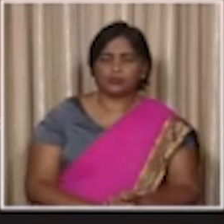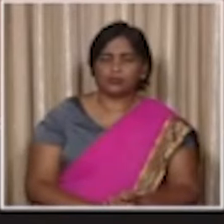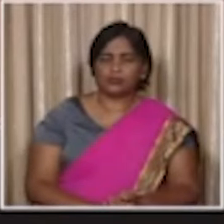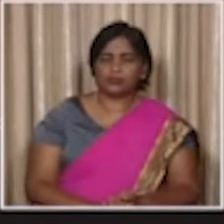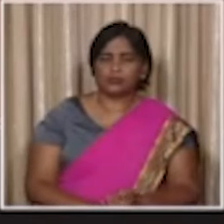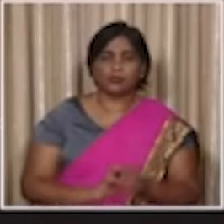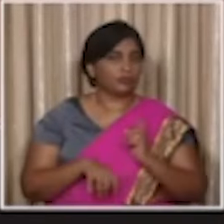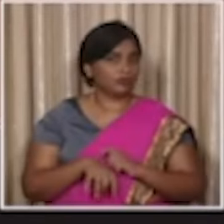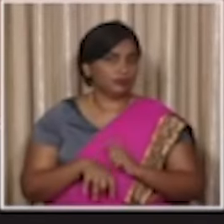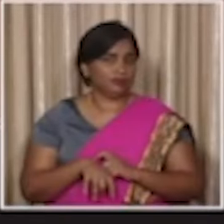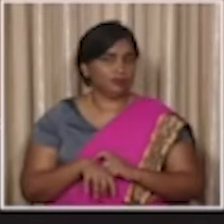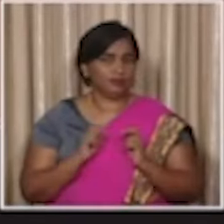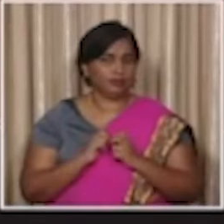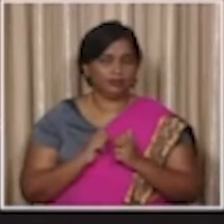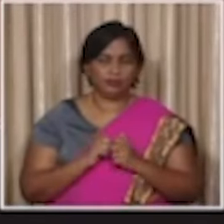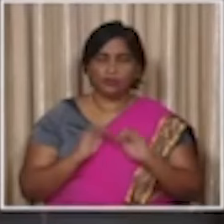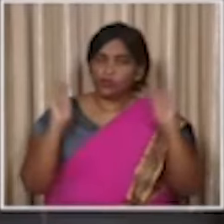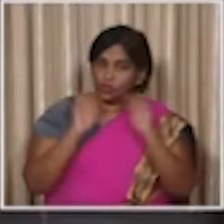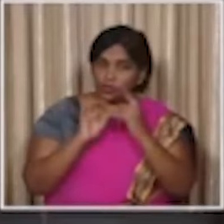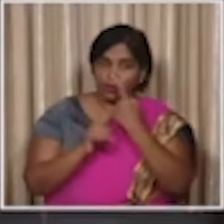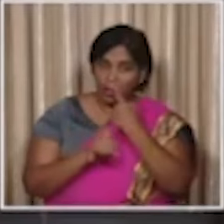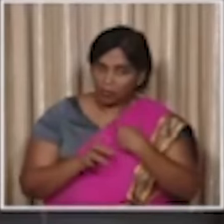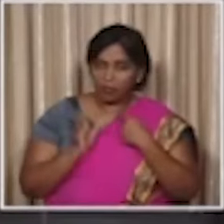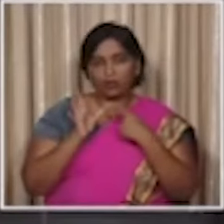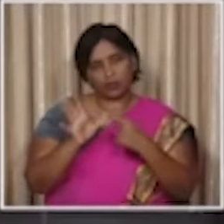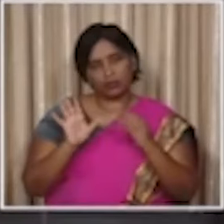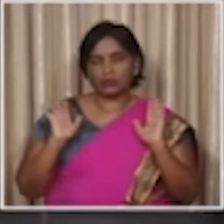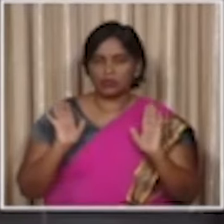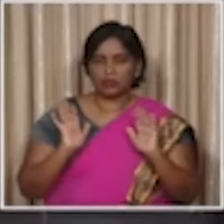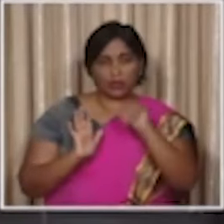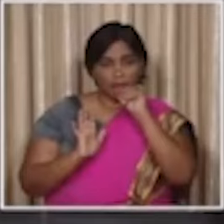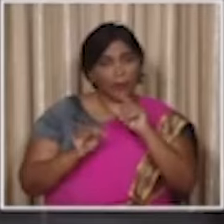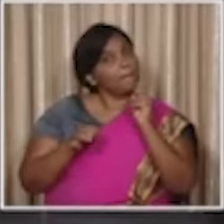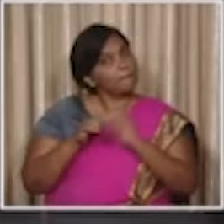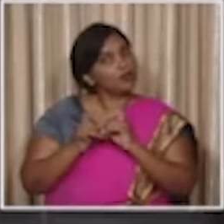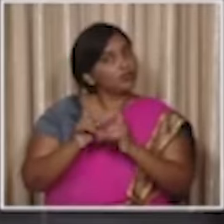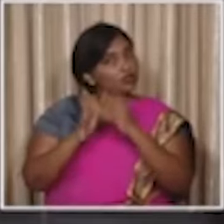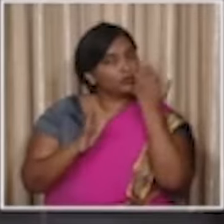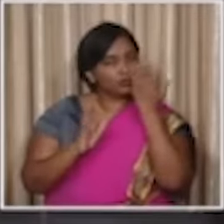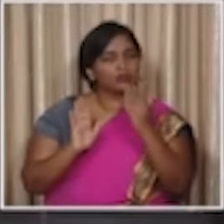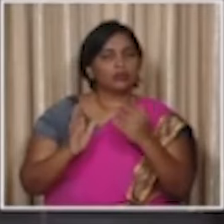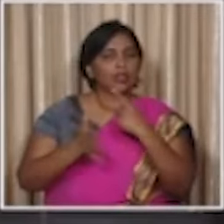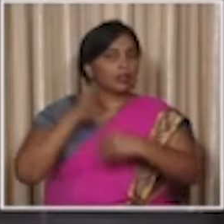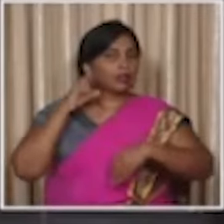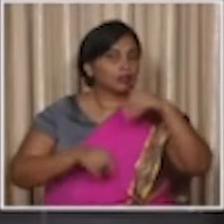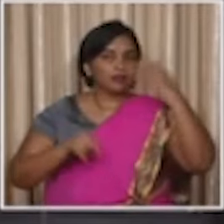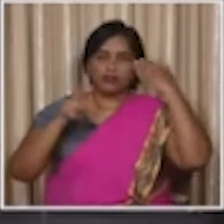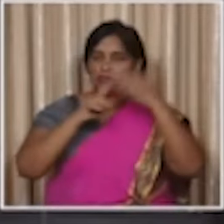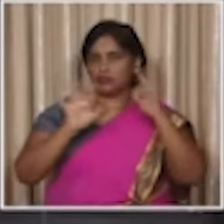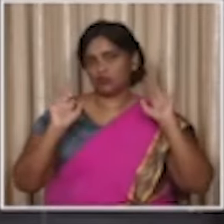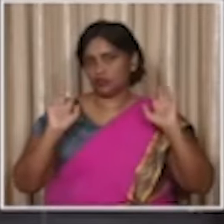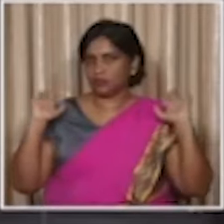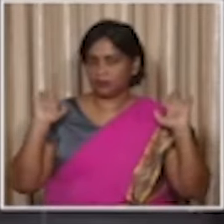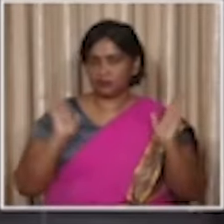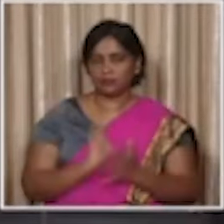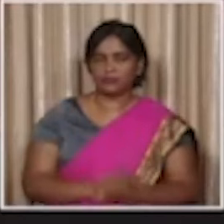සර් කාලය පිළිබඳ ප්‍රශ්නයක් තියෙනවා. කෙටියෙන් ප්‍රශ්නයක් ඇහුවොත් උත්තරයක් දෙන්නම්. හැබැයි අවංකව ප්‍රශ්නයක් හැටියට දකින්න දෙයක් අහන්න මම දේශපාලනේ කතා කරන්න සූදානම් වෙන්න එපා කරුණා